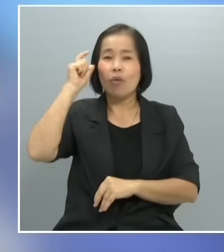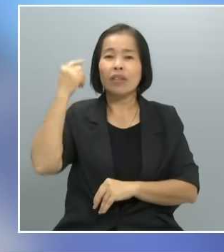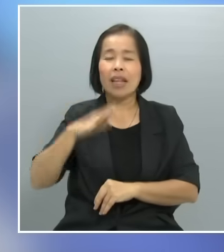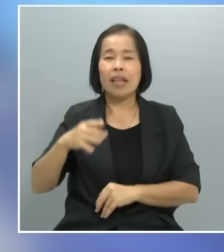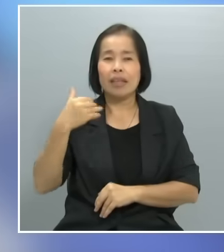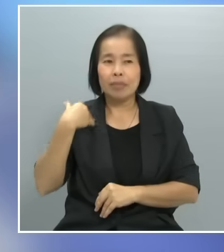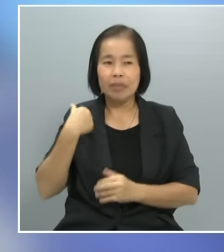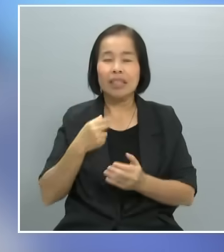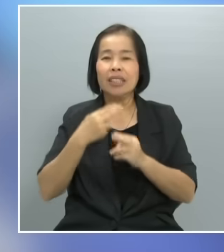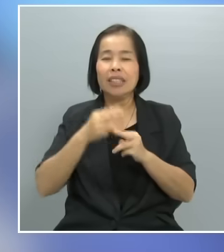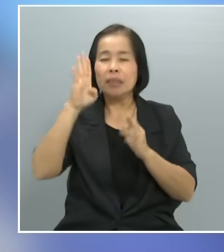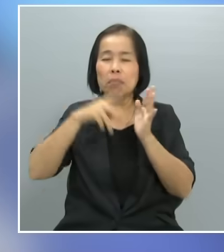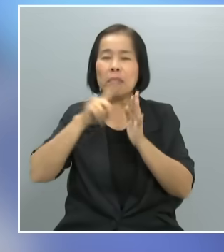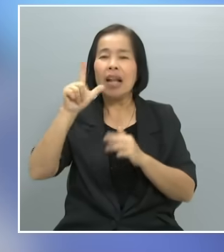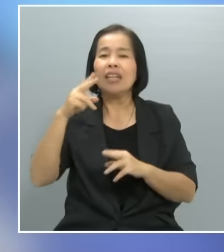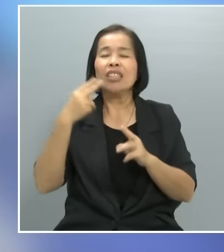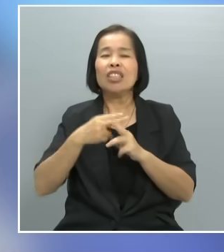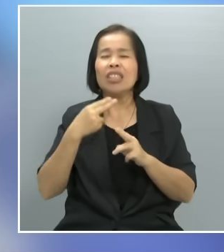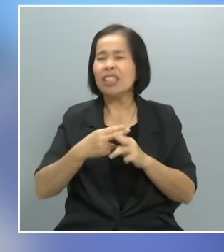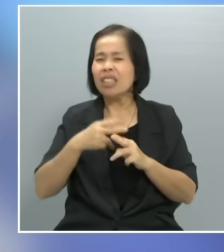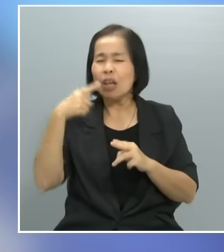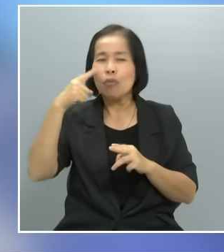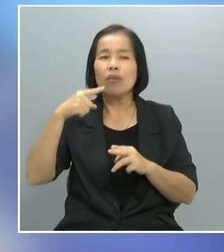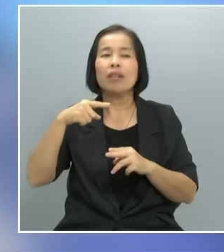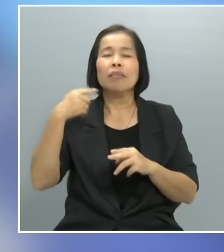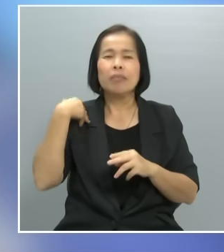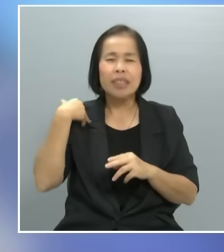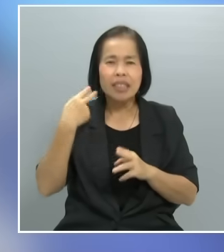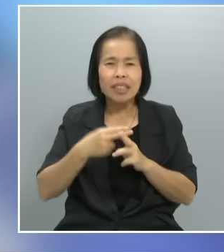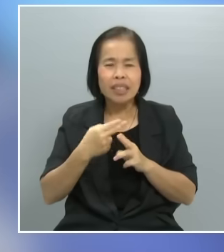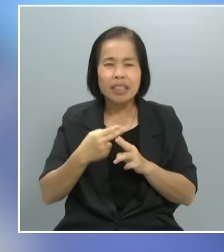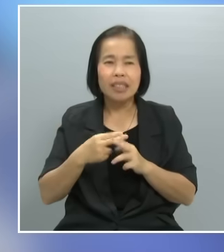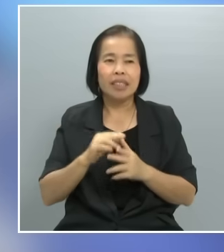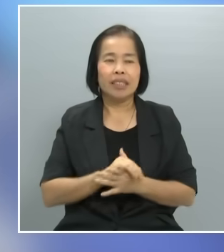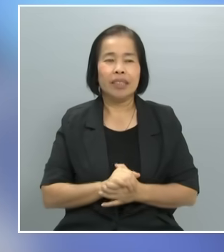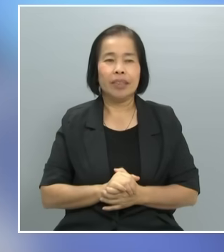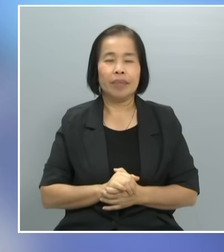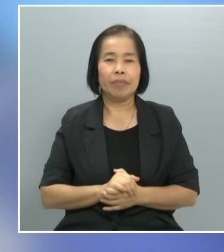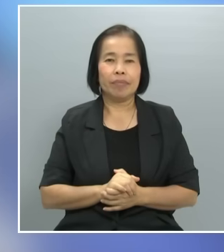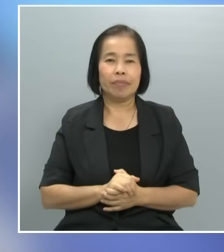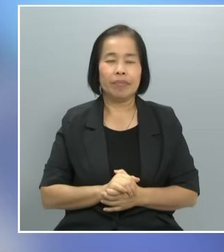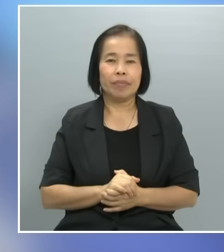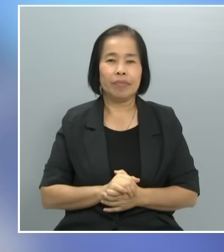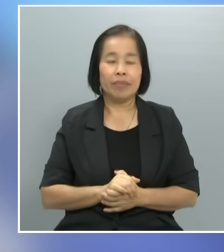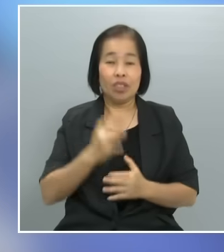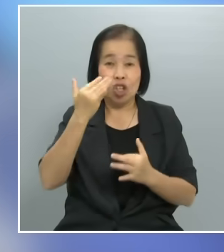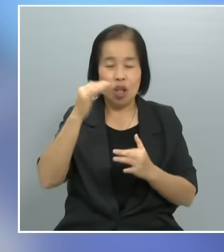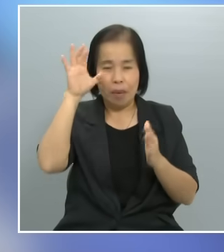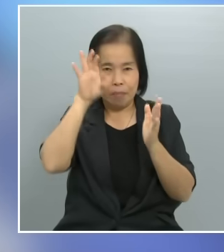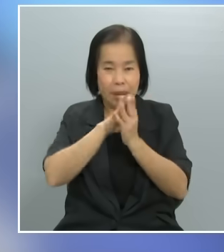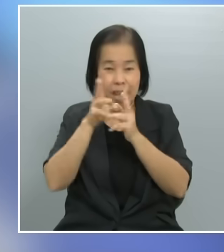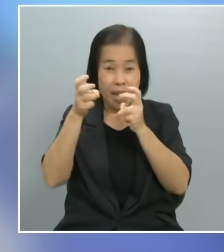ลลักนะ ชื่ออะไรคะ เป็นอีกชื่อนึงเรามีภาพนะเรามีภาพไหมเดี๋ยวดูนะเดี๋ยวทีมเขาจะดึงมาให้ดู